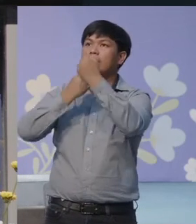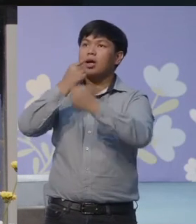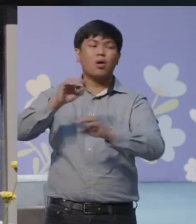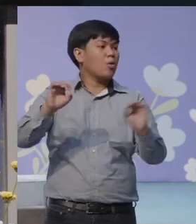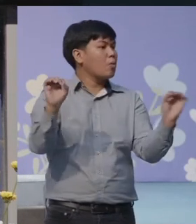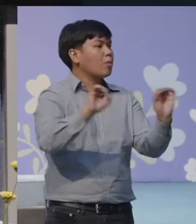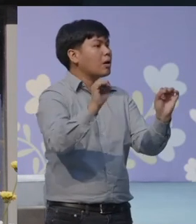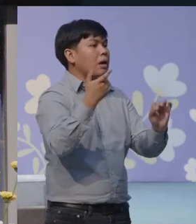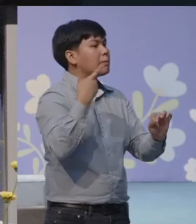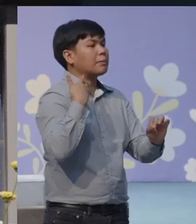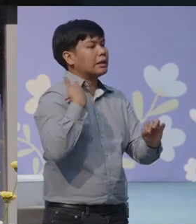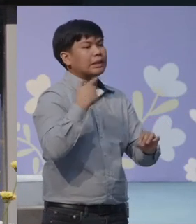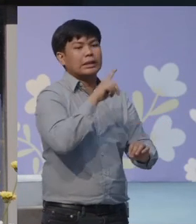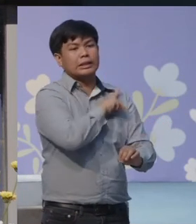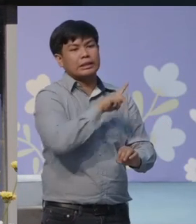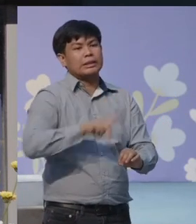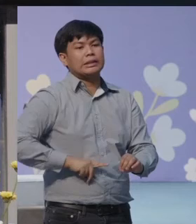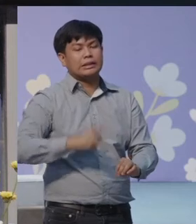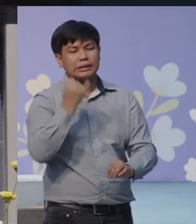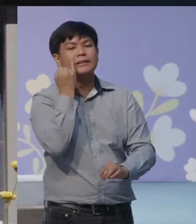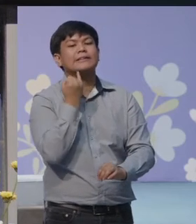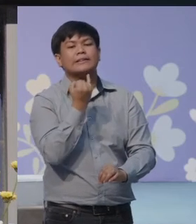hari ang Israel.